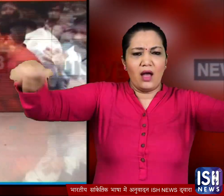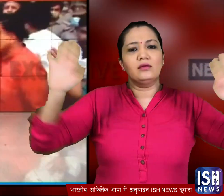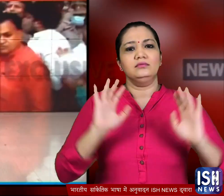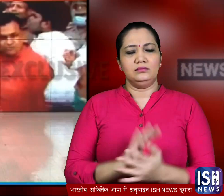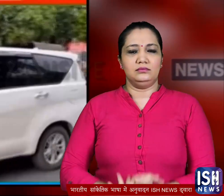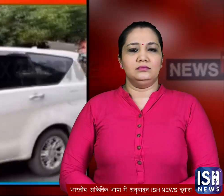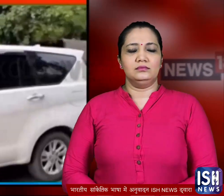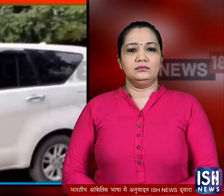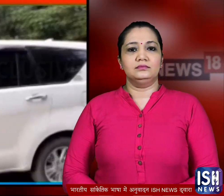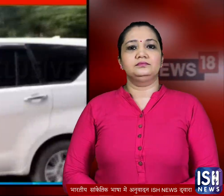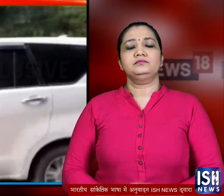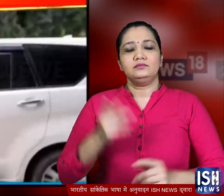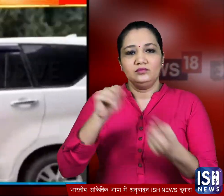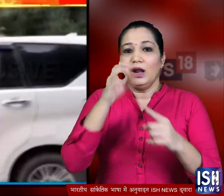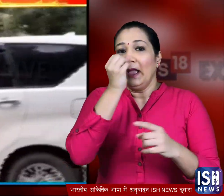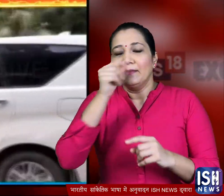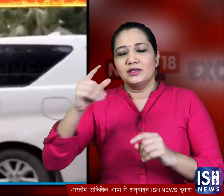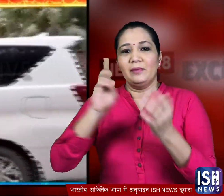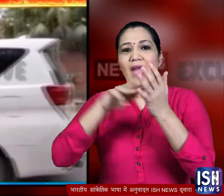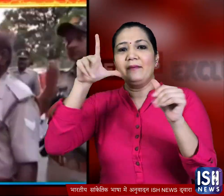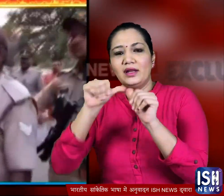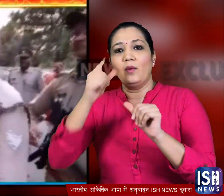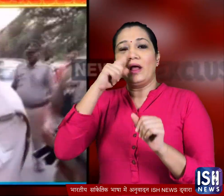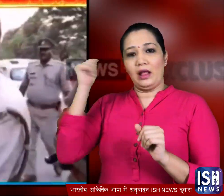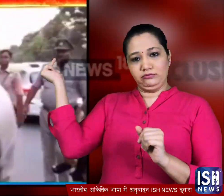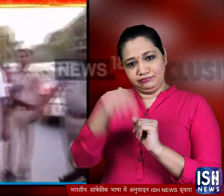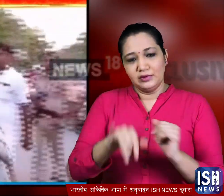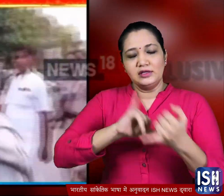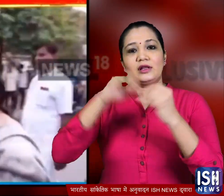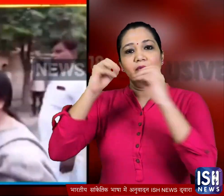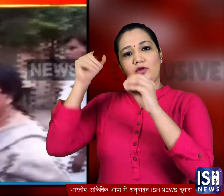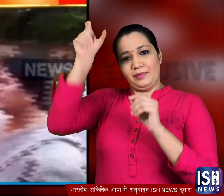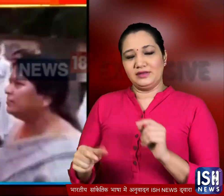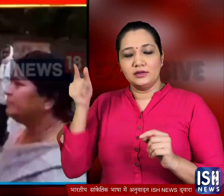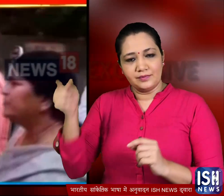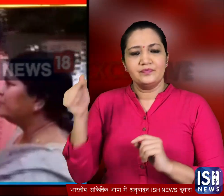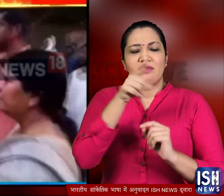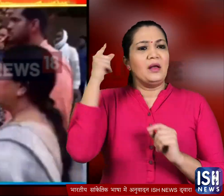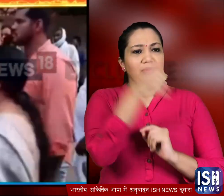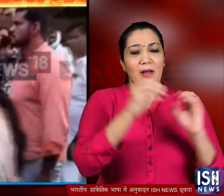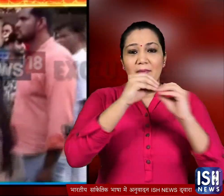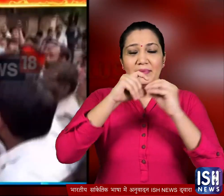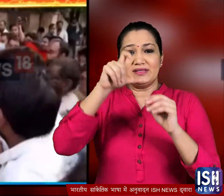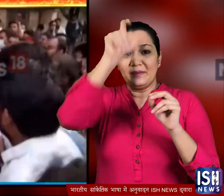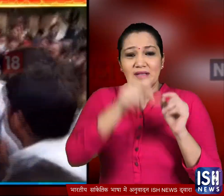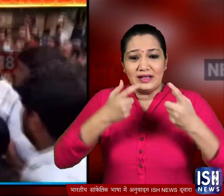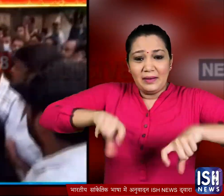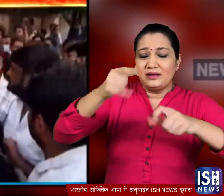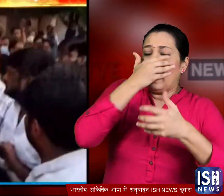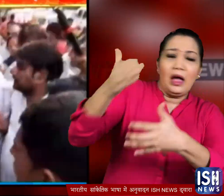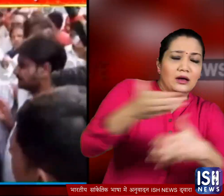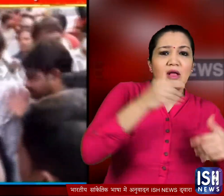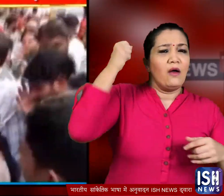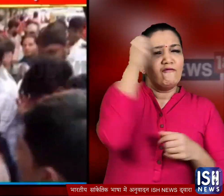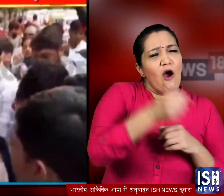दिया। और इस बीच मौके पर बीजेपी विधायक सरिता भदौरिया भी पहुंच गईं और उन्होंने आरोप लगाया कि बीडीसी सदस्य पर